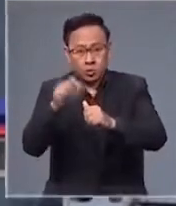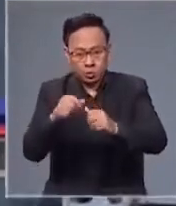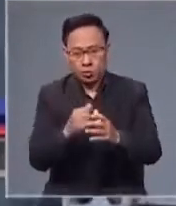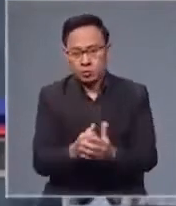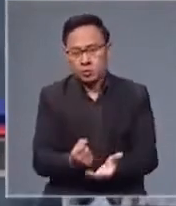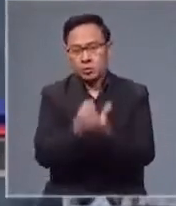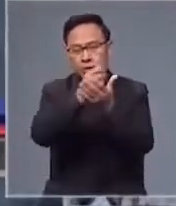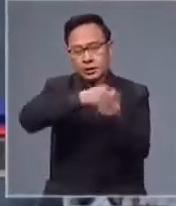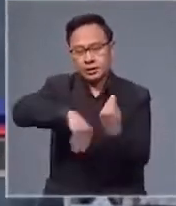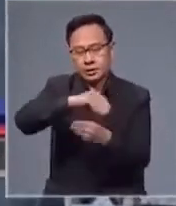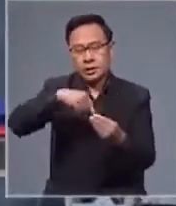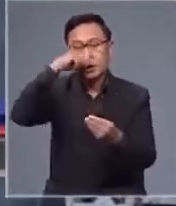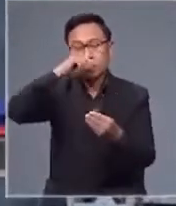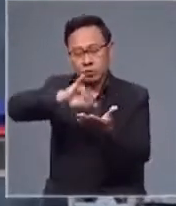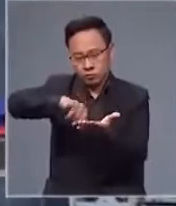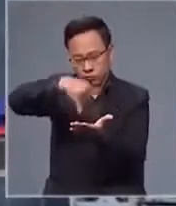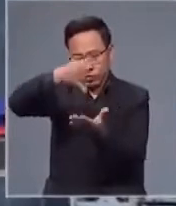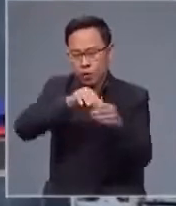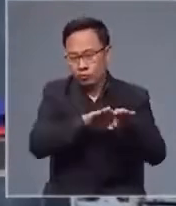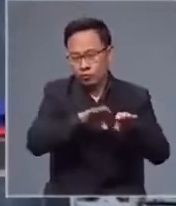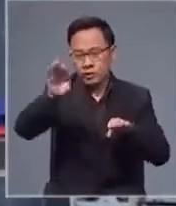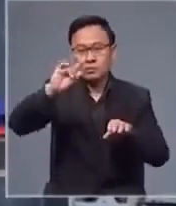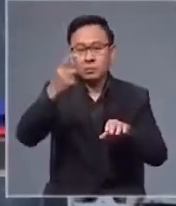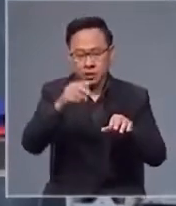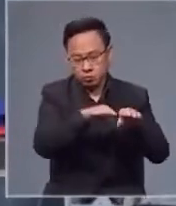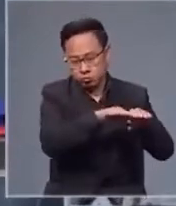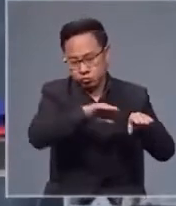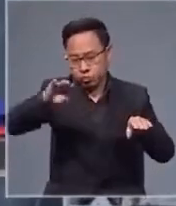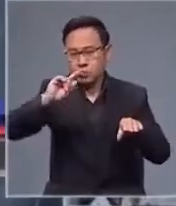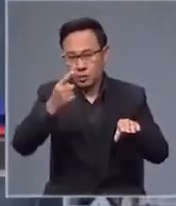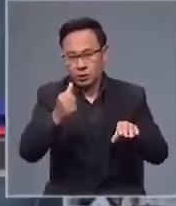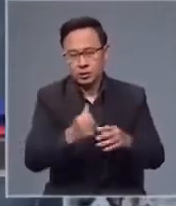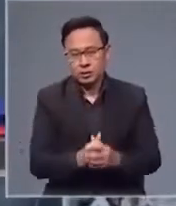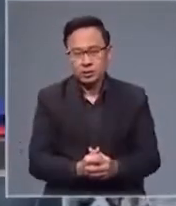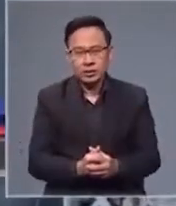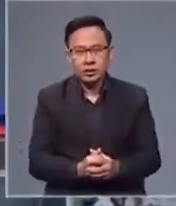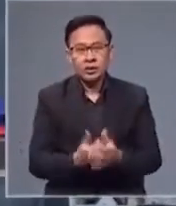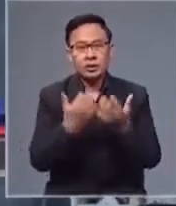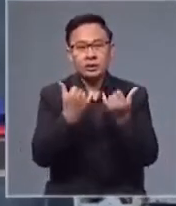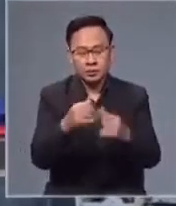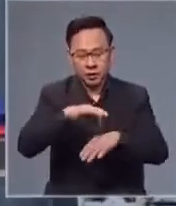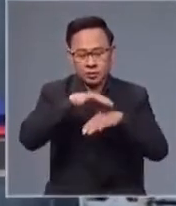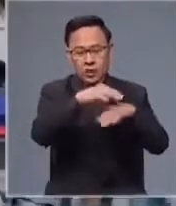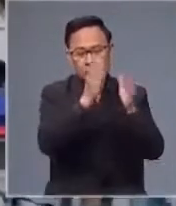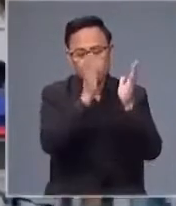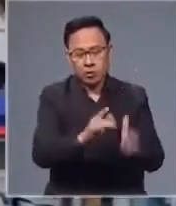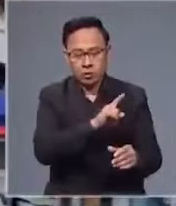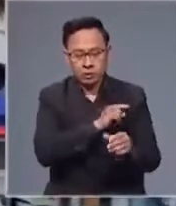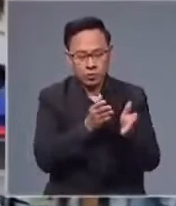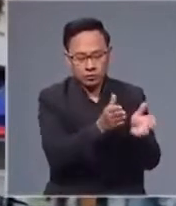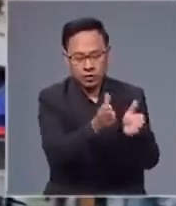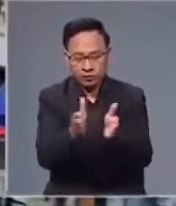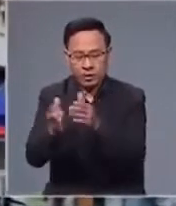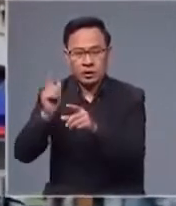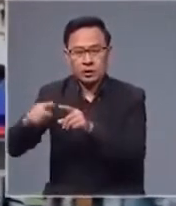เพื่อให้วงจรเศรษฐกิจไทยฟื้นตัวเดินหน้าไปได้อย่างต่อเนื่อง จึงได้มีการแต่งตั้งผู้รับผิดชอบในการแก้ไขปัญห